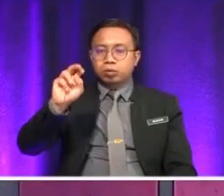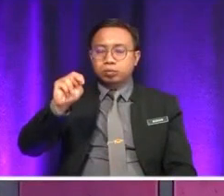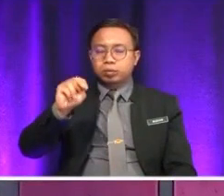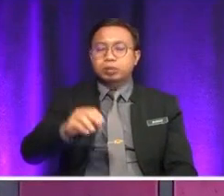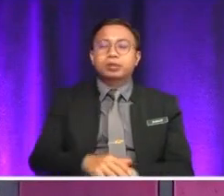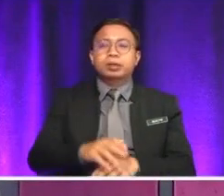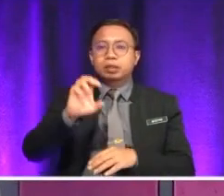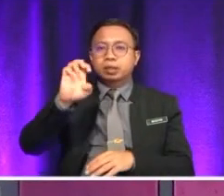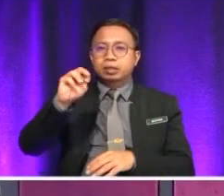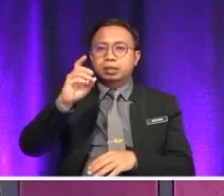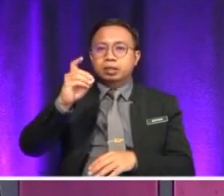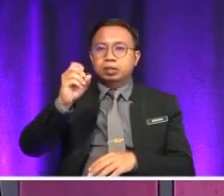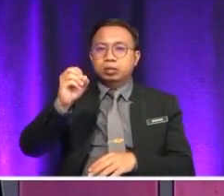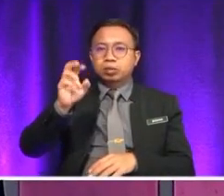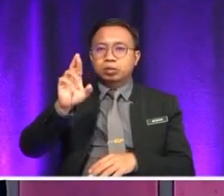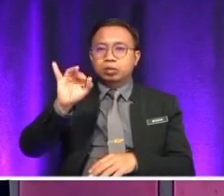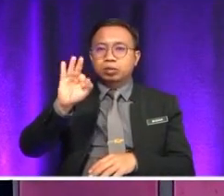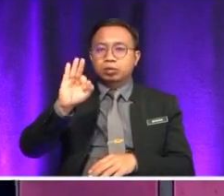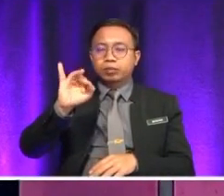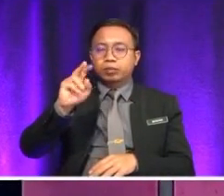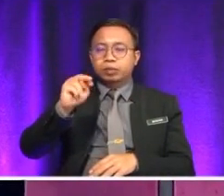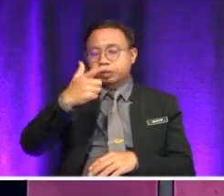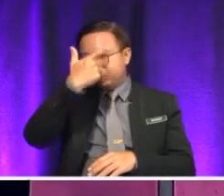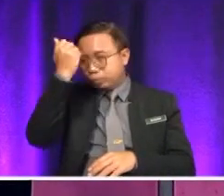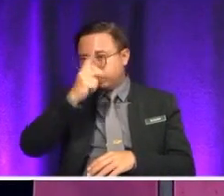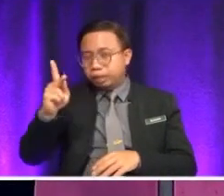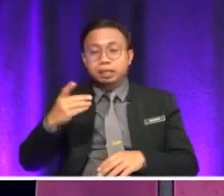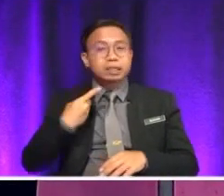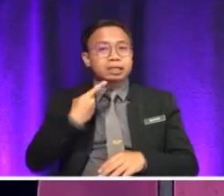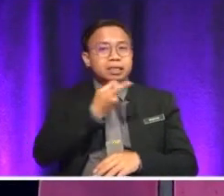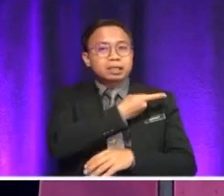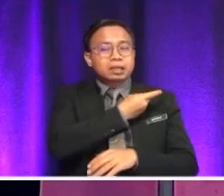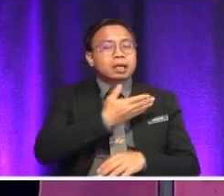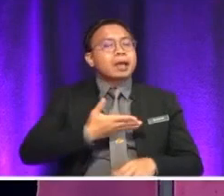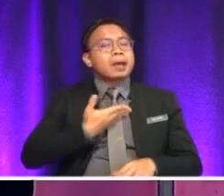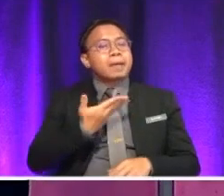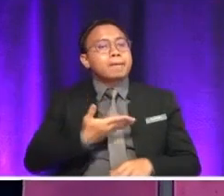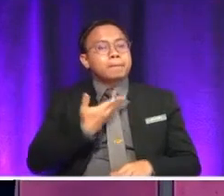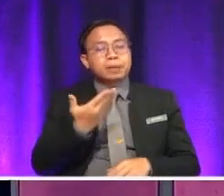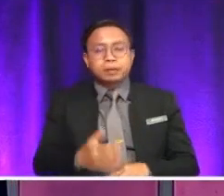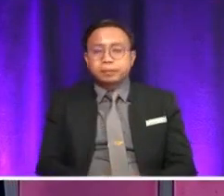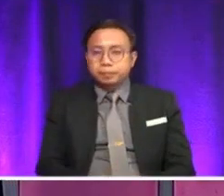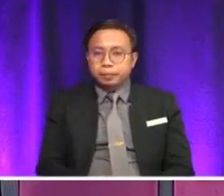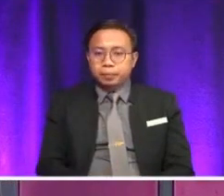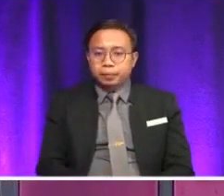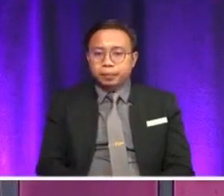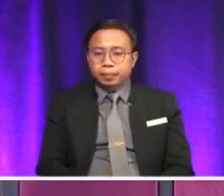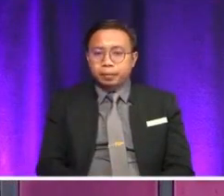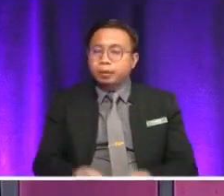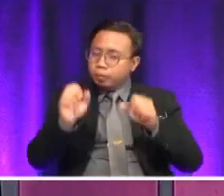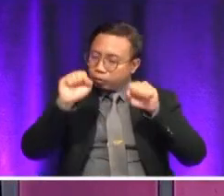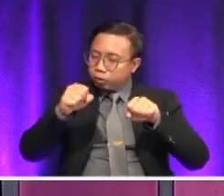Endorfin ni dia menyebabkan kita gembira. Dan juga kalau macam kita jatuh ke tidak rasa sakit sangatlah. Itu